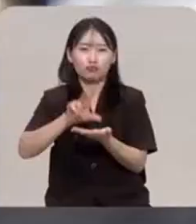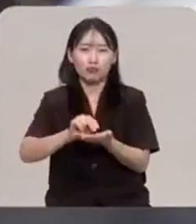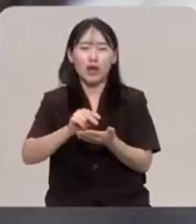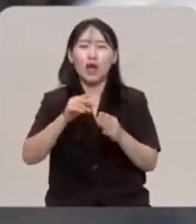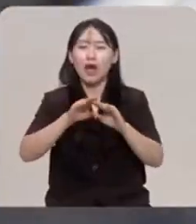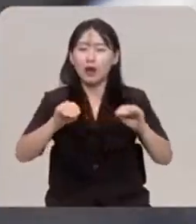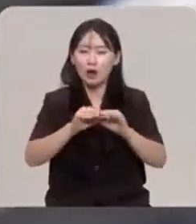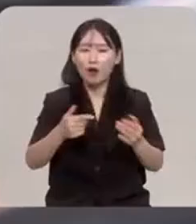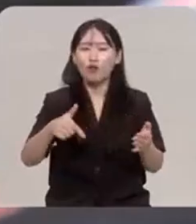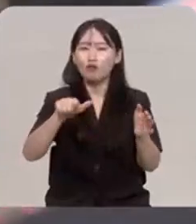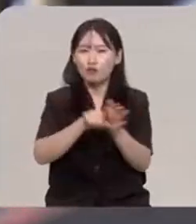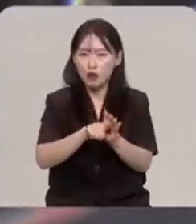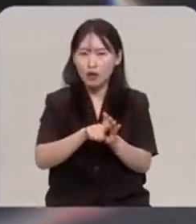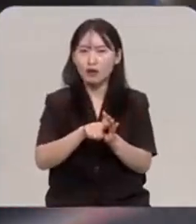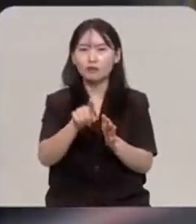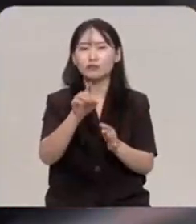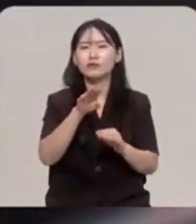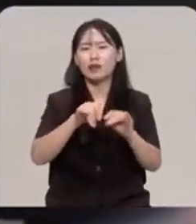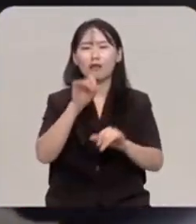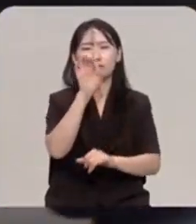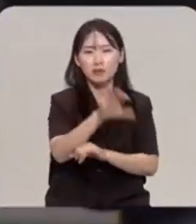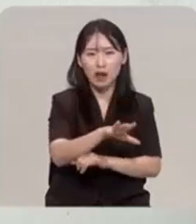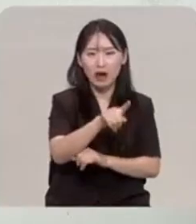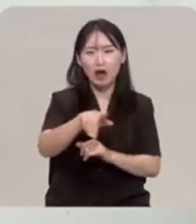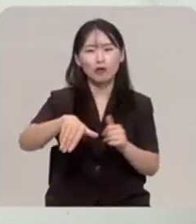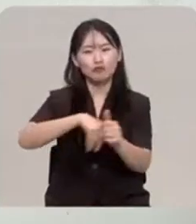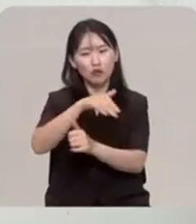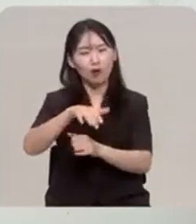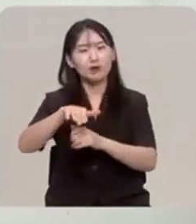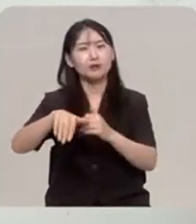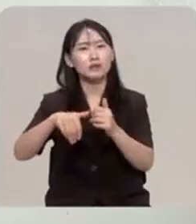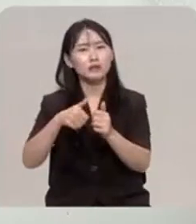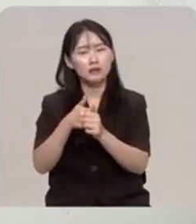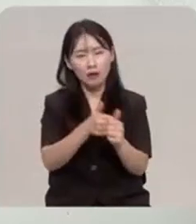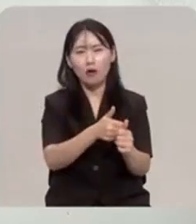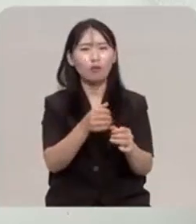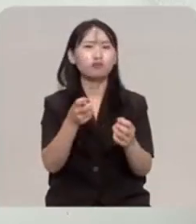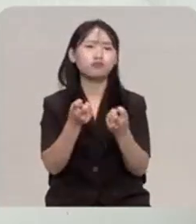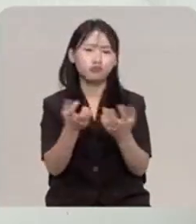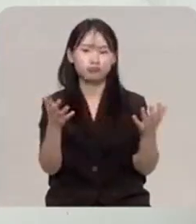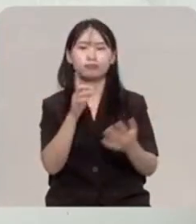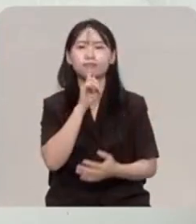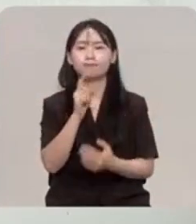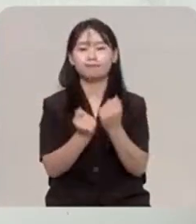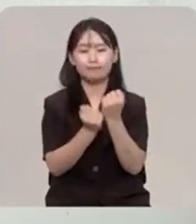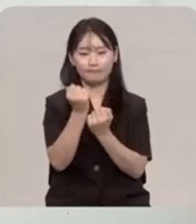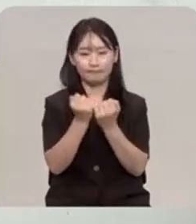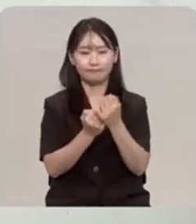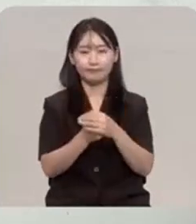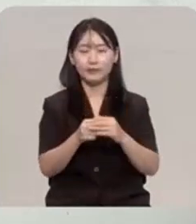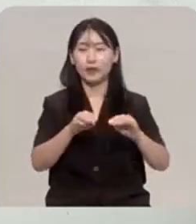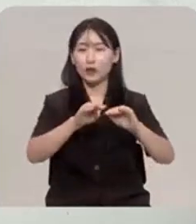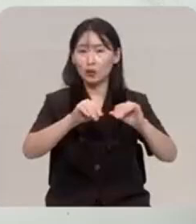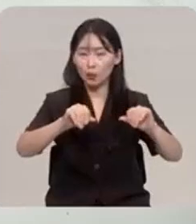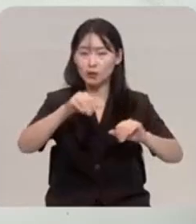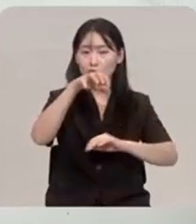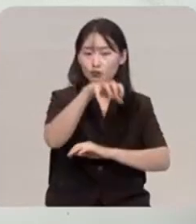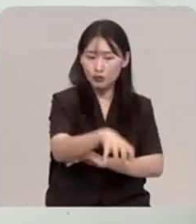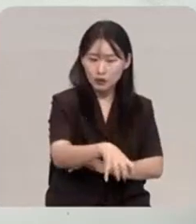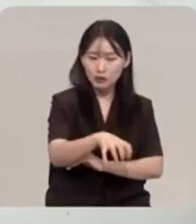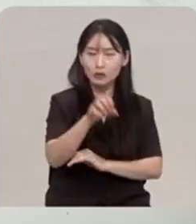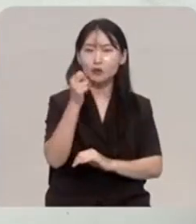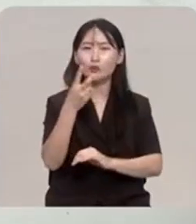주변 여건에 따라 차이가 날 수밖에 없다고 설명합니다 용지의 위치 그리고 매입시기 그리고 그 해당